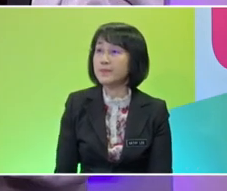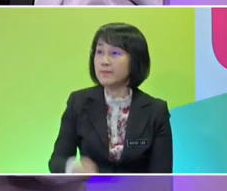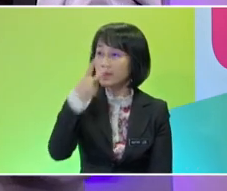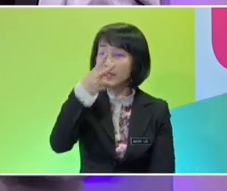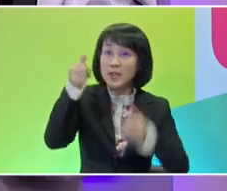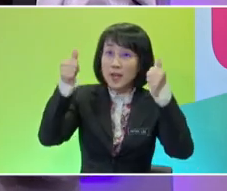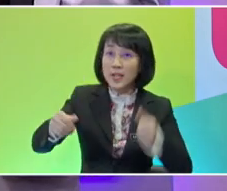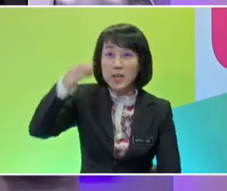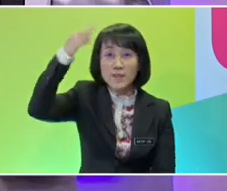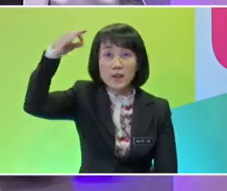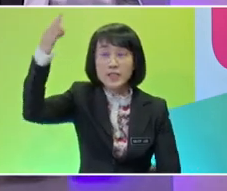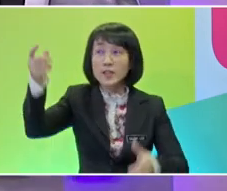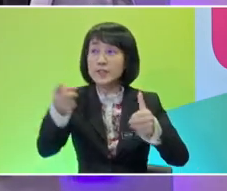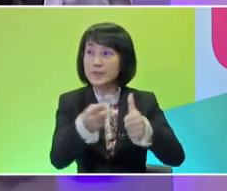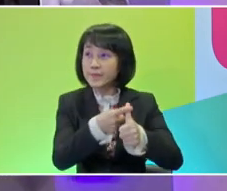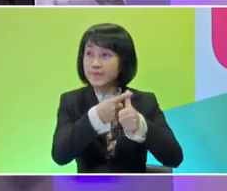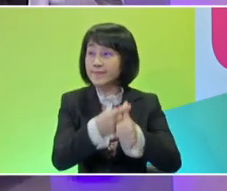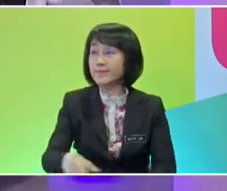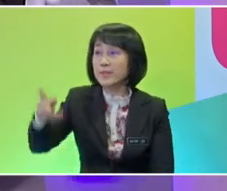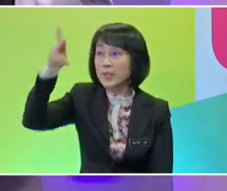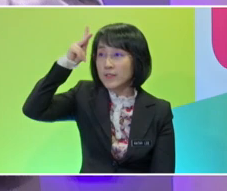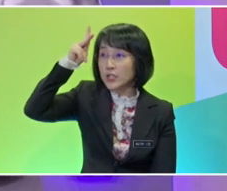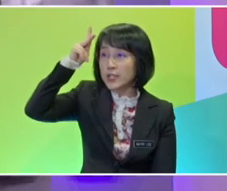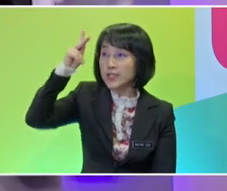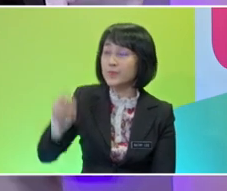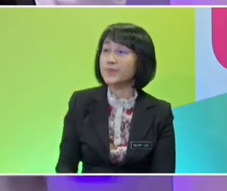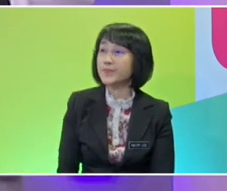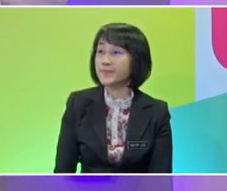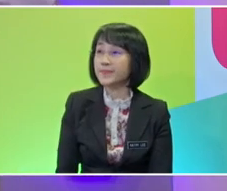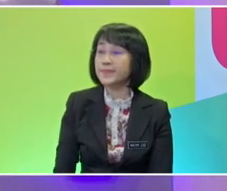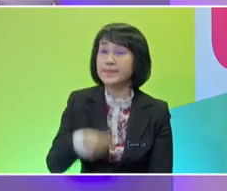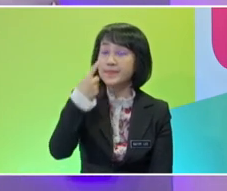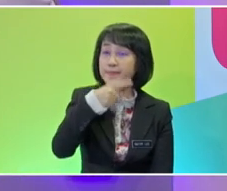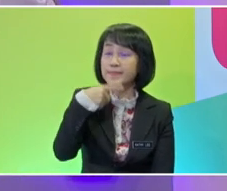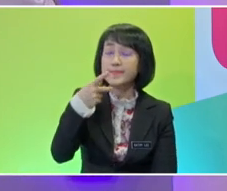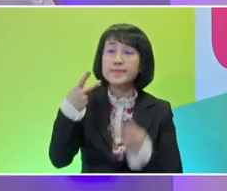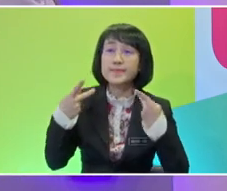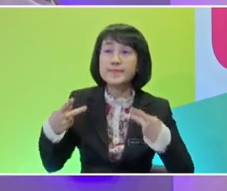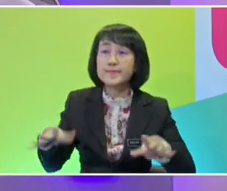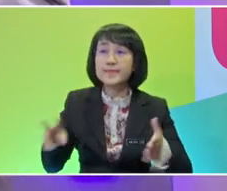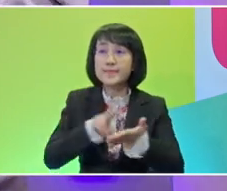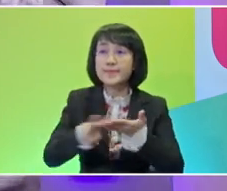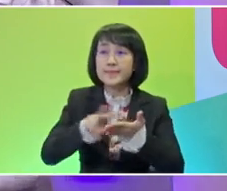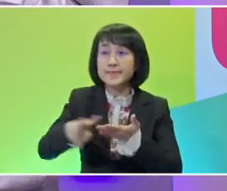fasafah yang pertama yaitu focus baik siapa pernah coba